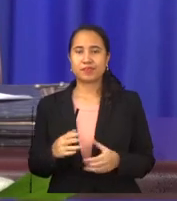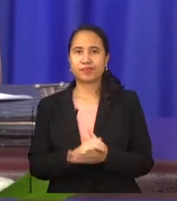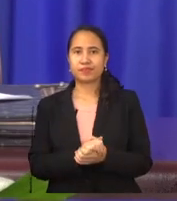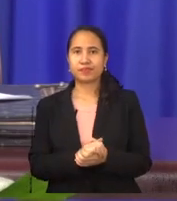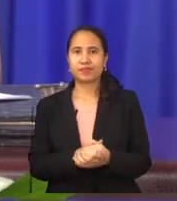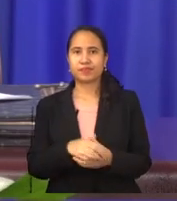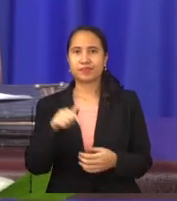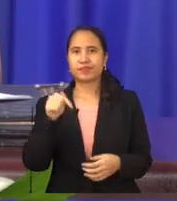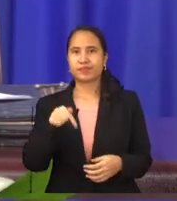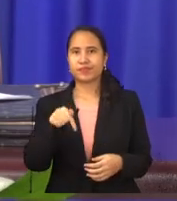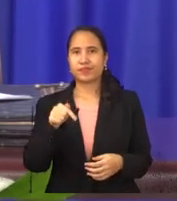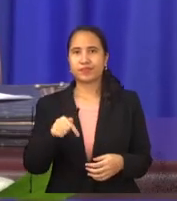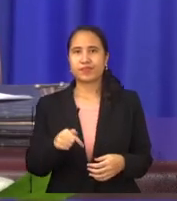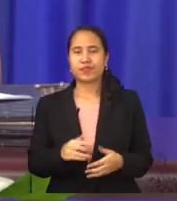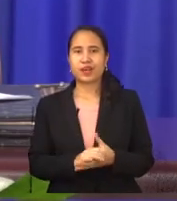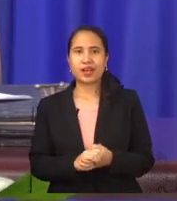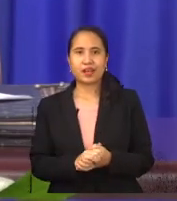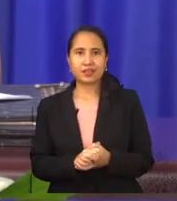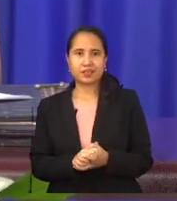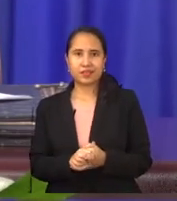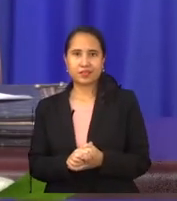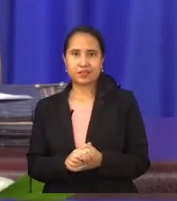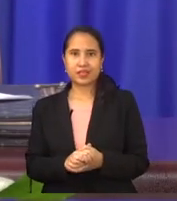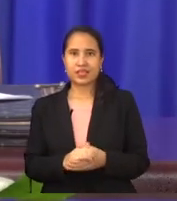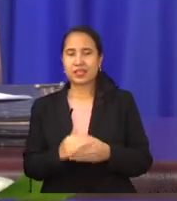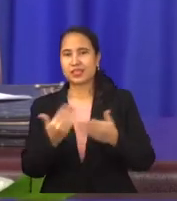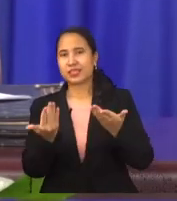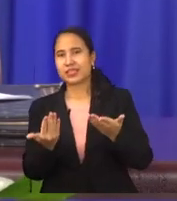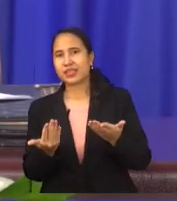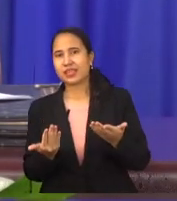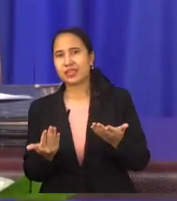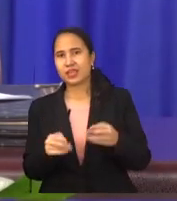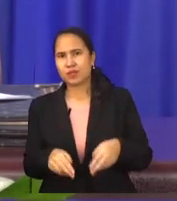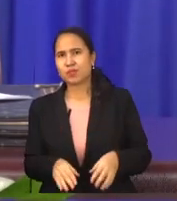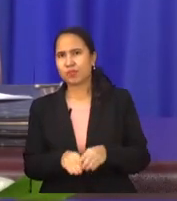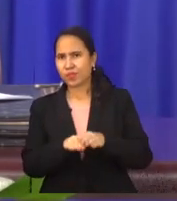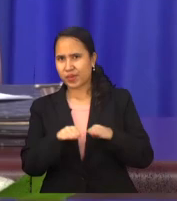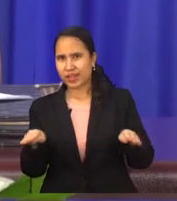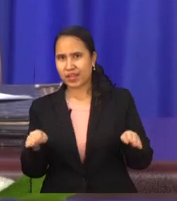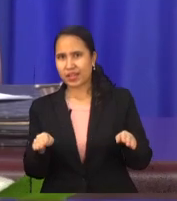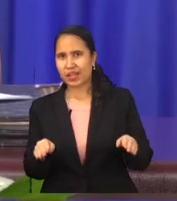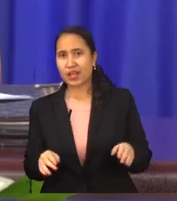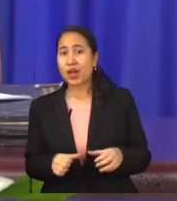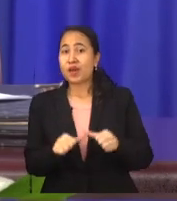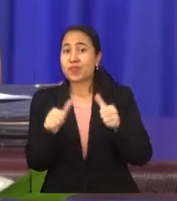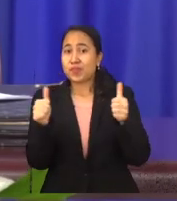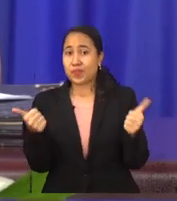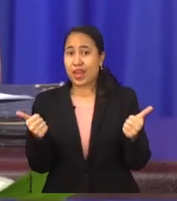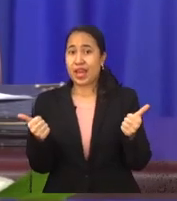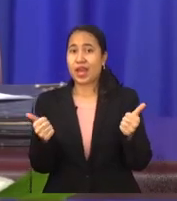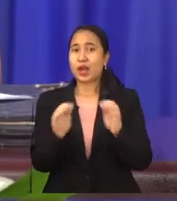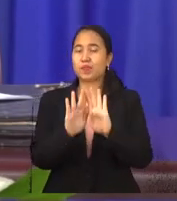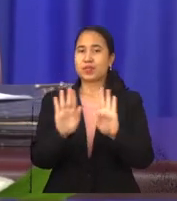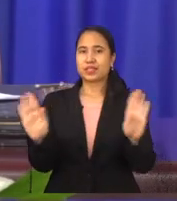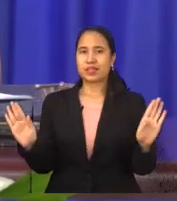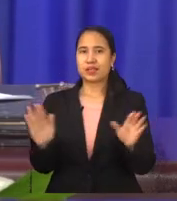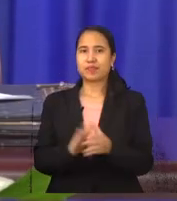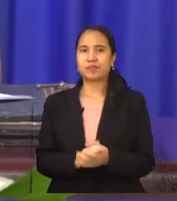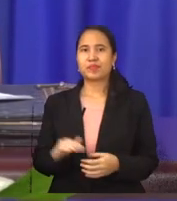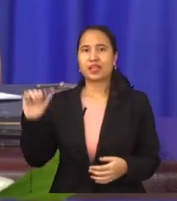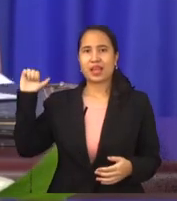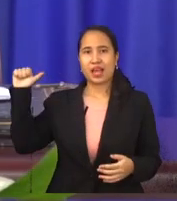met inachtneming van kaders die minderheden en fundamentele vrijheden beschermen. Amnestie is